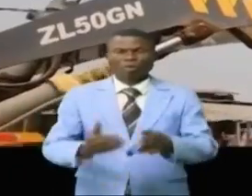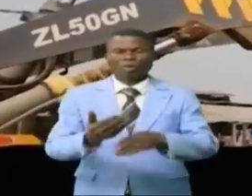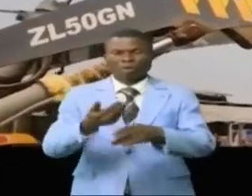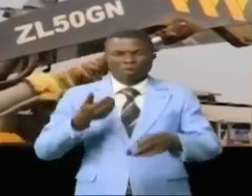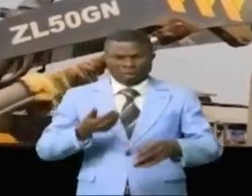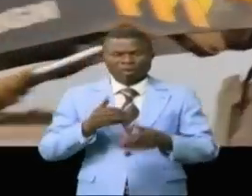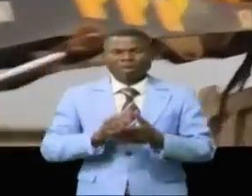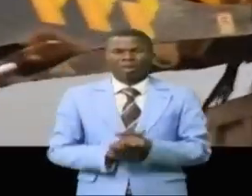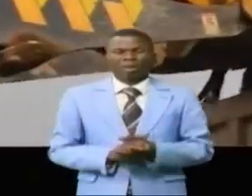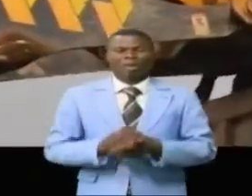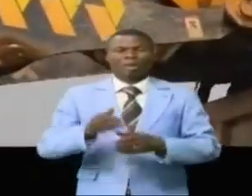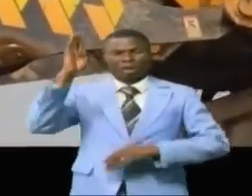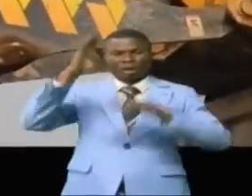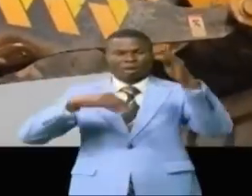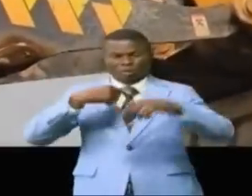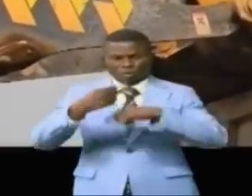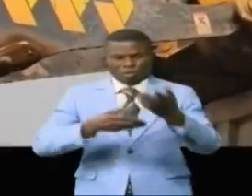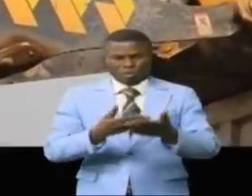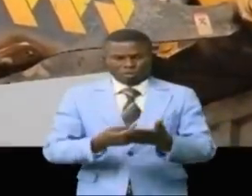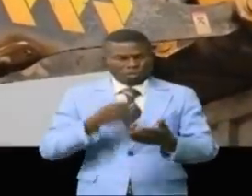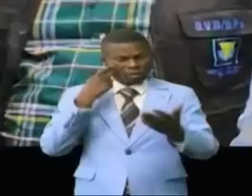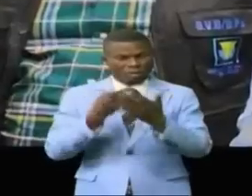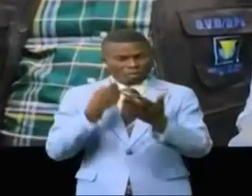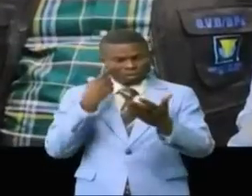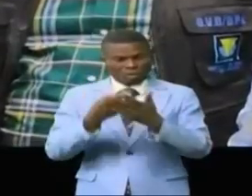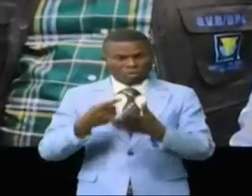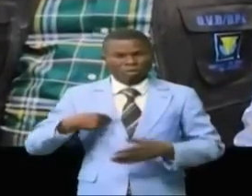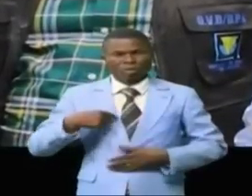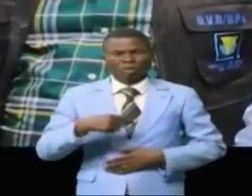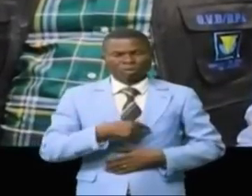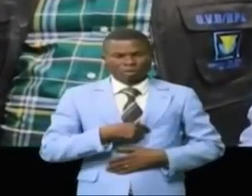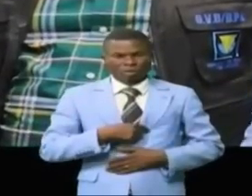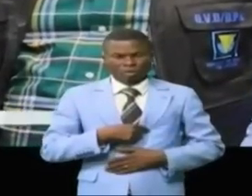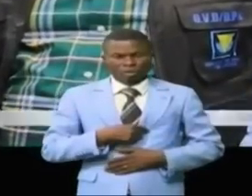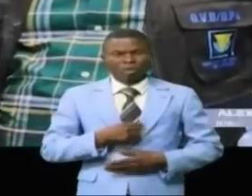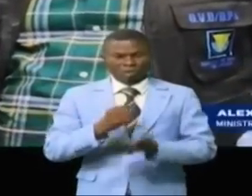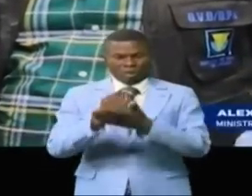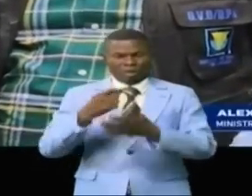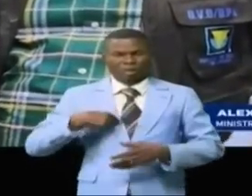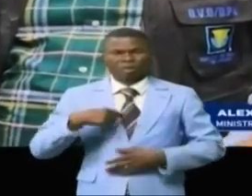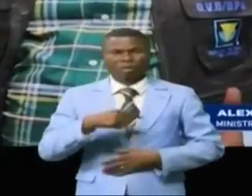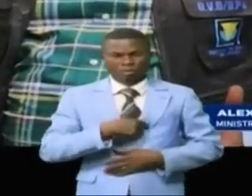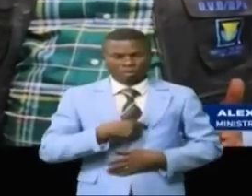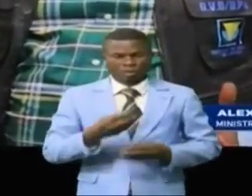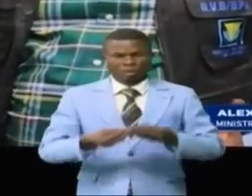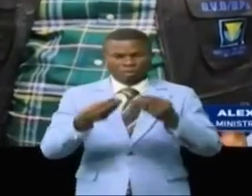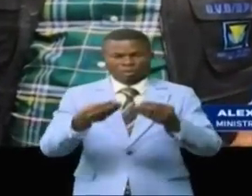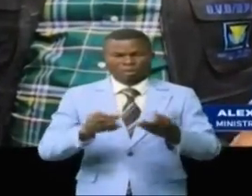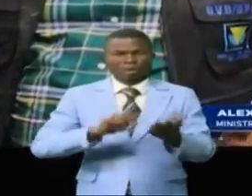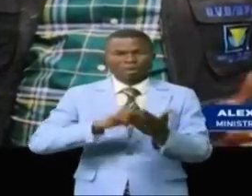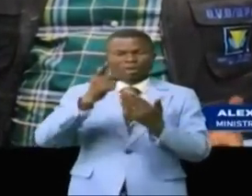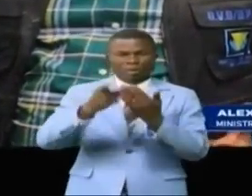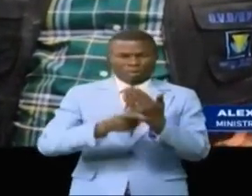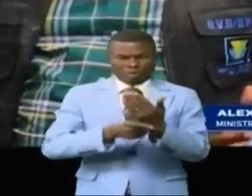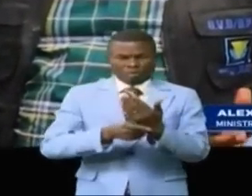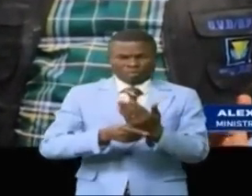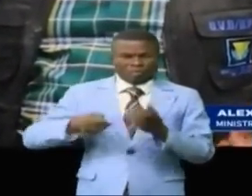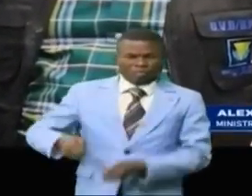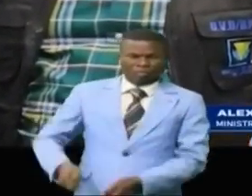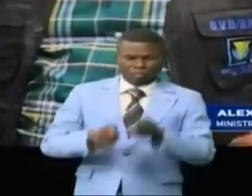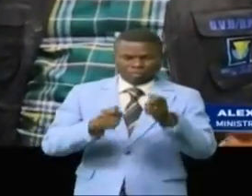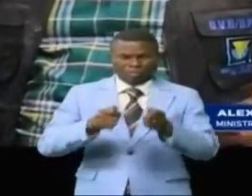grosses pluies. Le constat que nous faisons nous a amené à mettre en place un programme de curage,